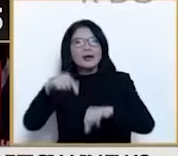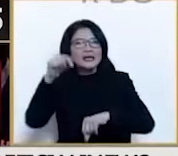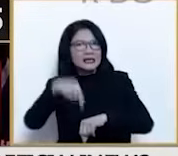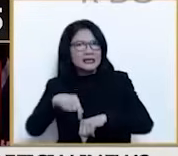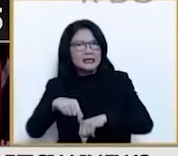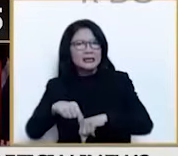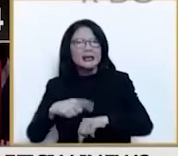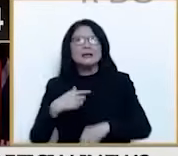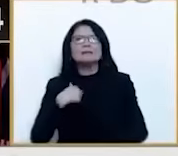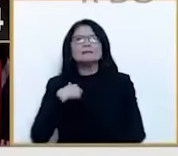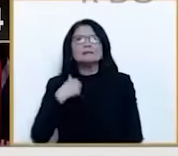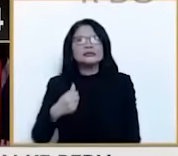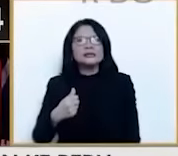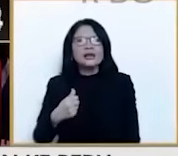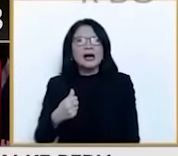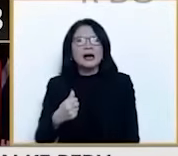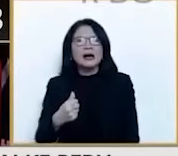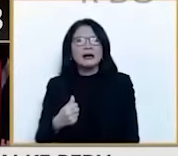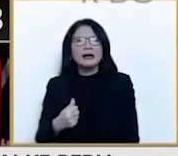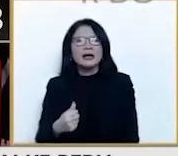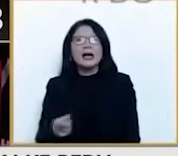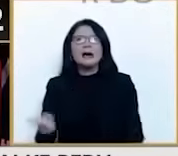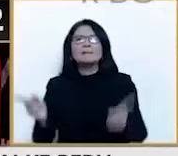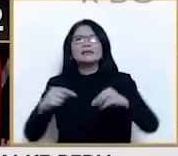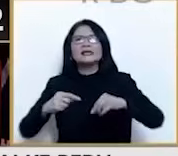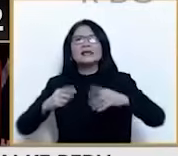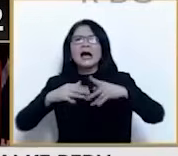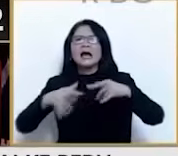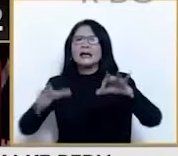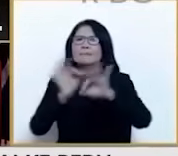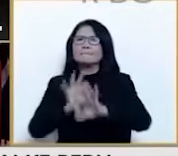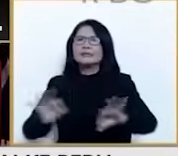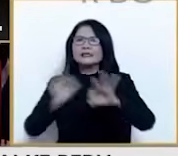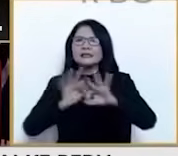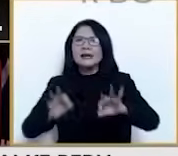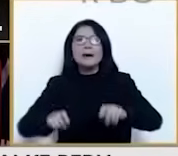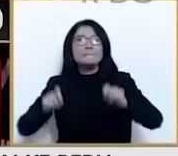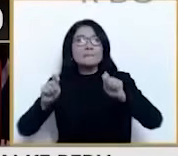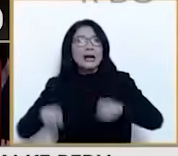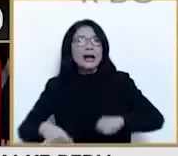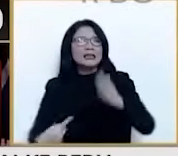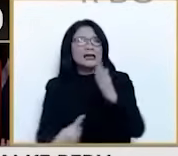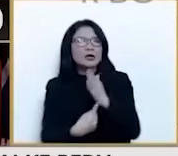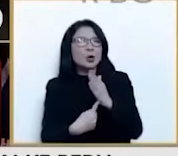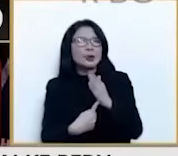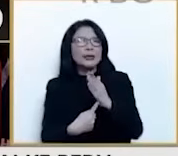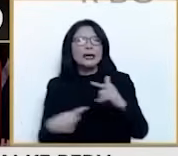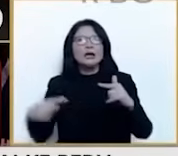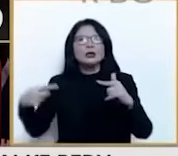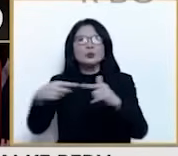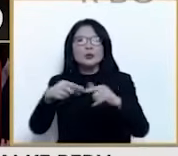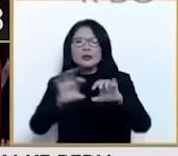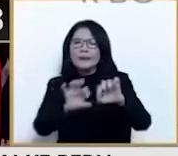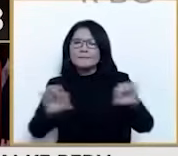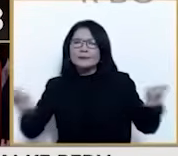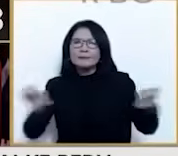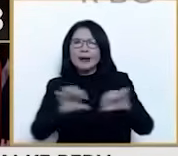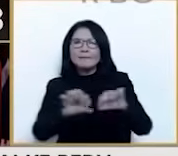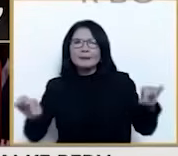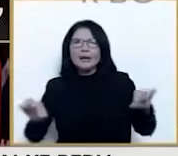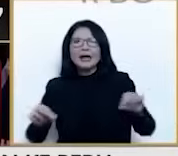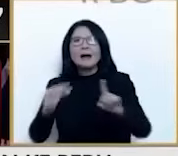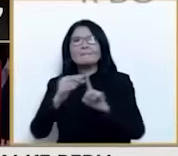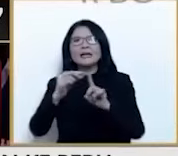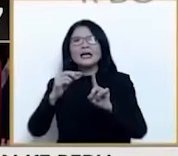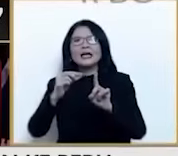ini dapat menjadi air bersih dengan menggunakan teknologi terhubung dengan pipanisasi ke